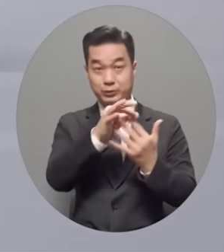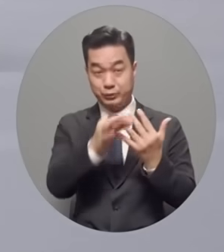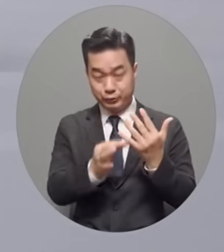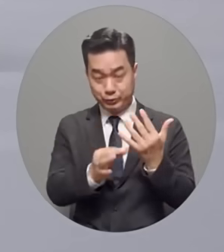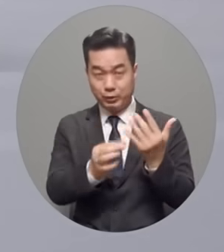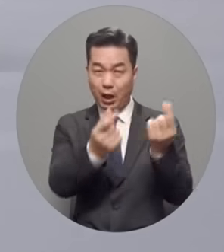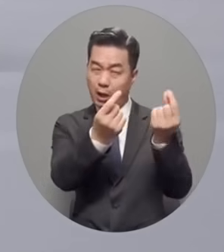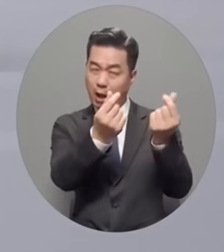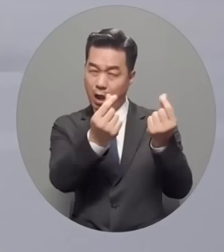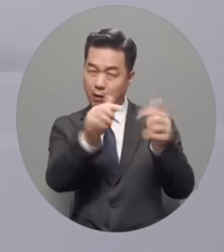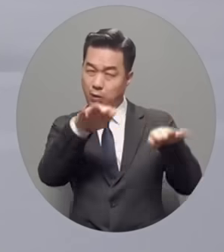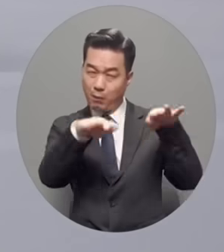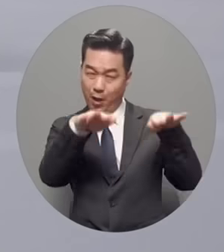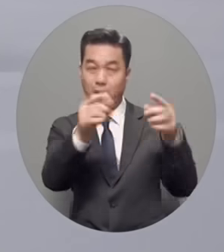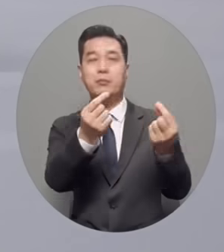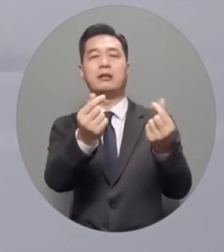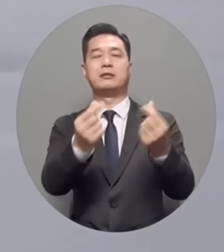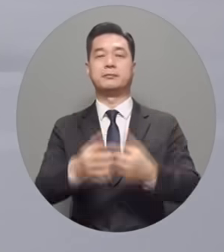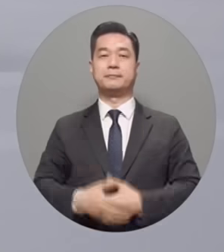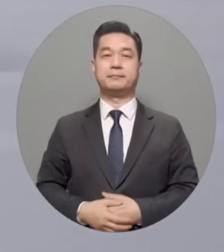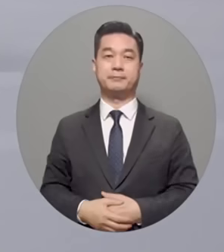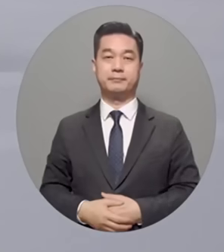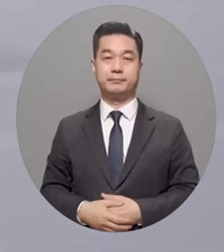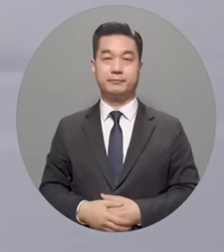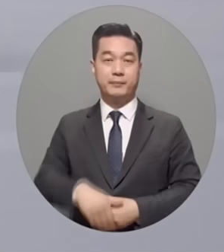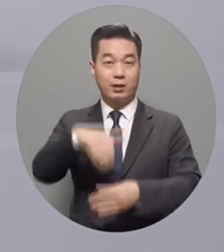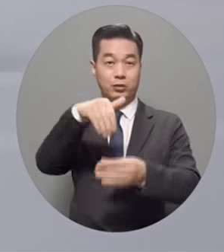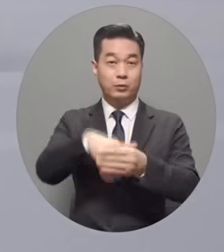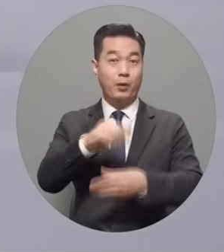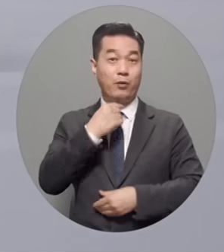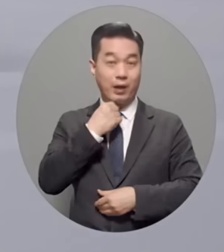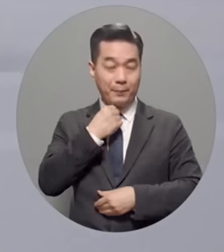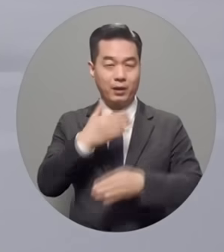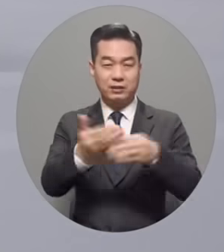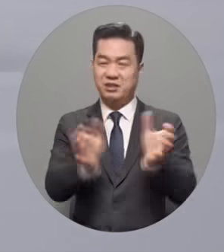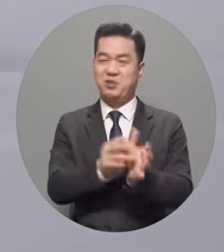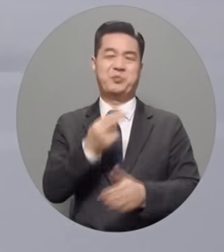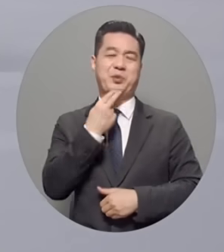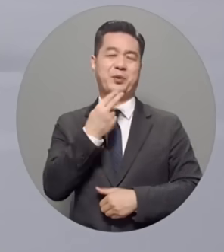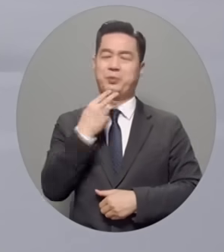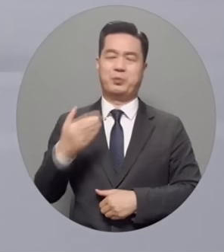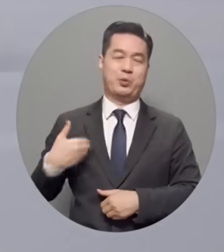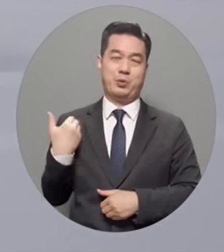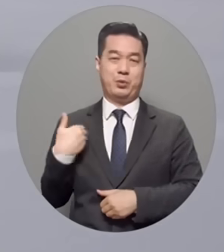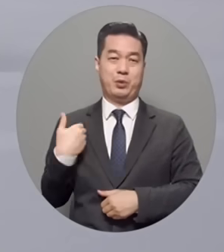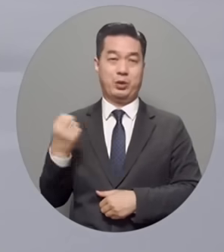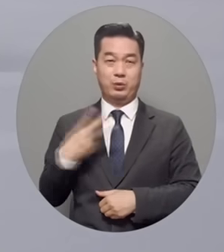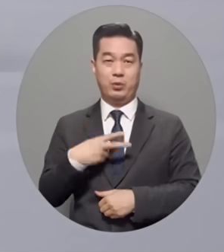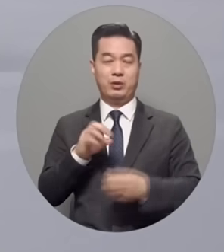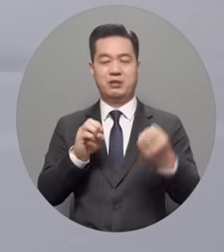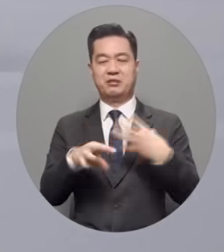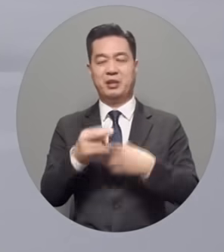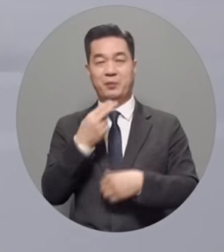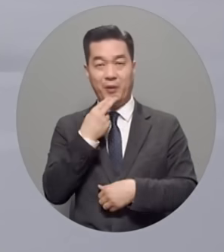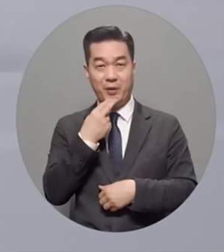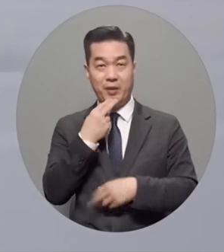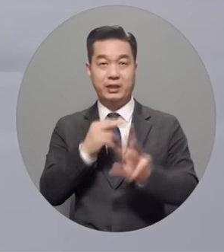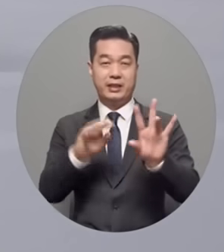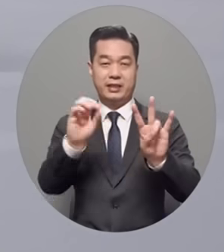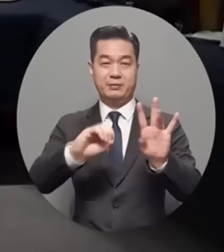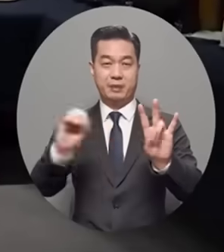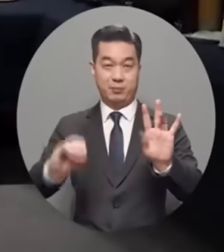내 초접전이었습니다. 투표하고 싶은 정당이 없거나 모른다 또는 무응답은